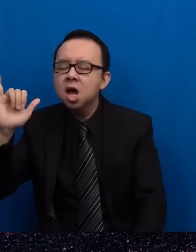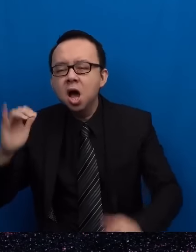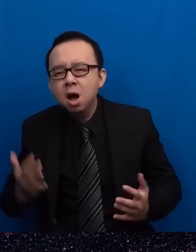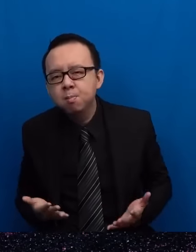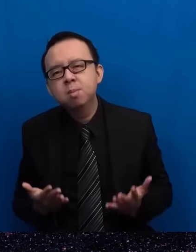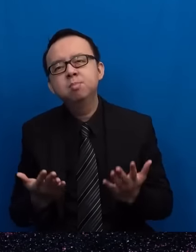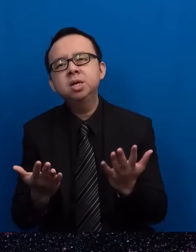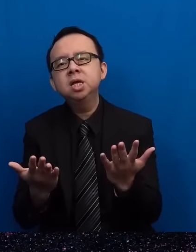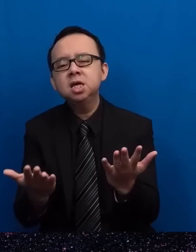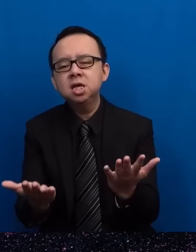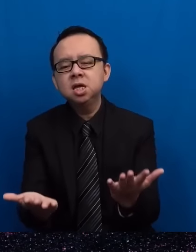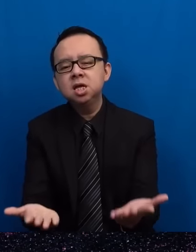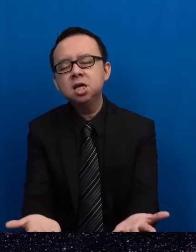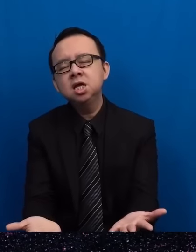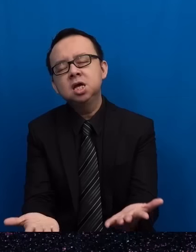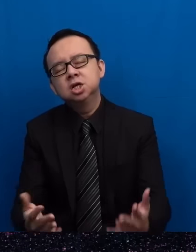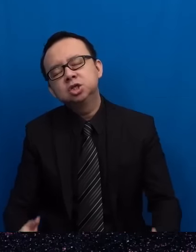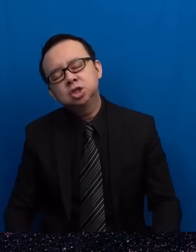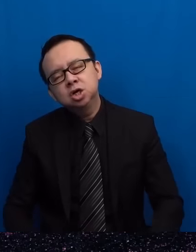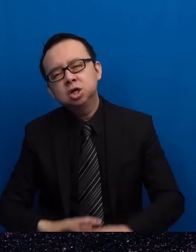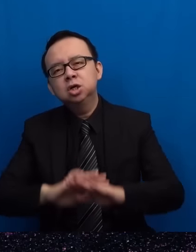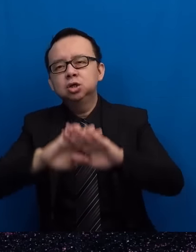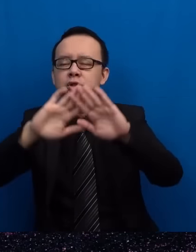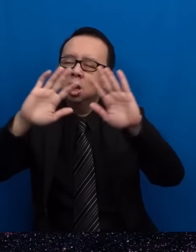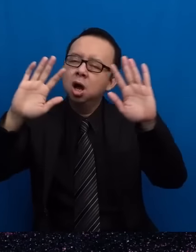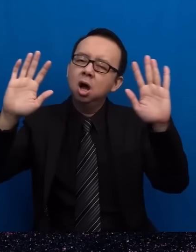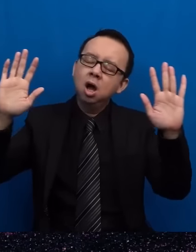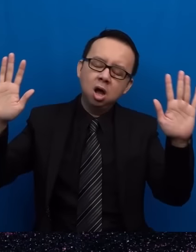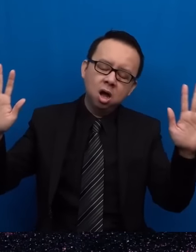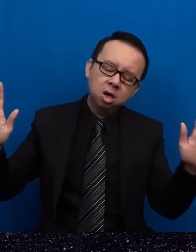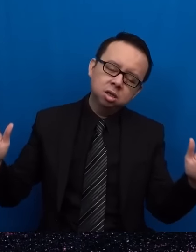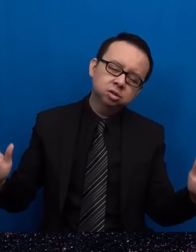Engkaulah yang memberi